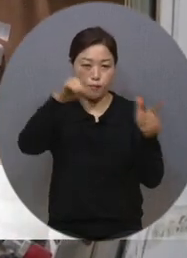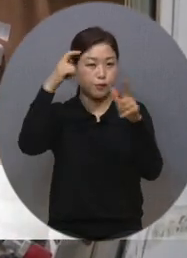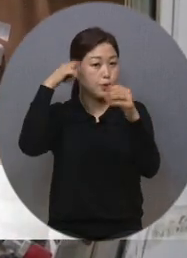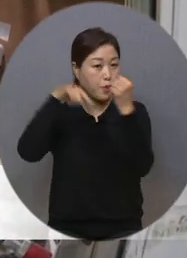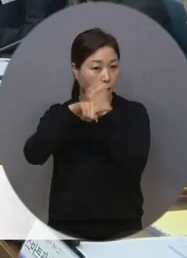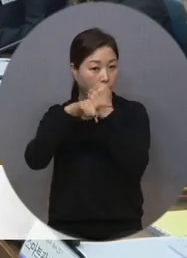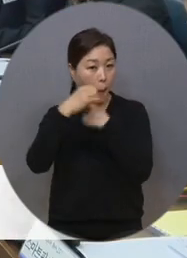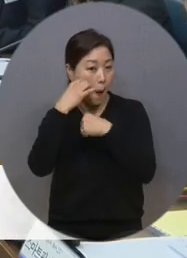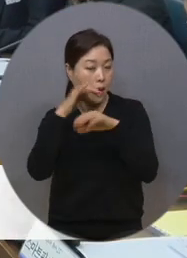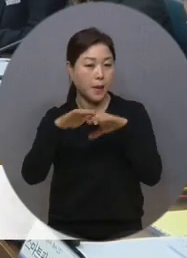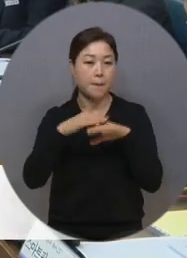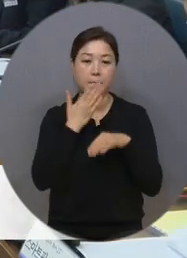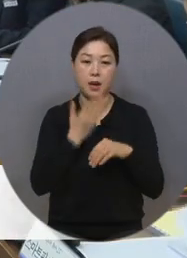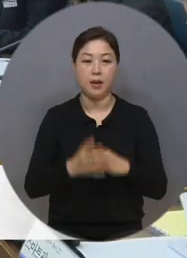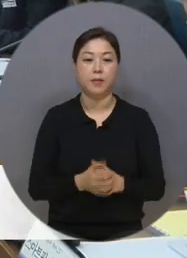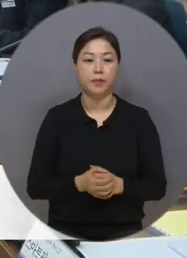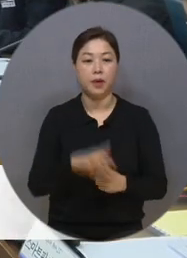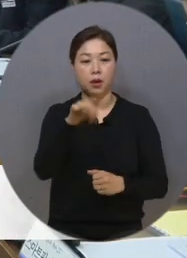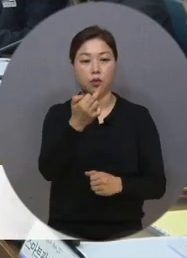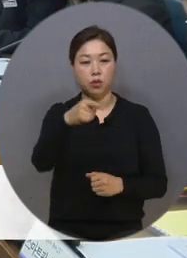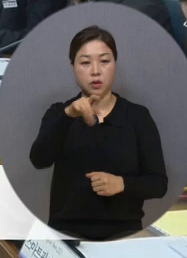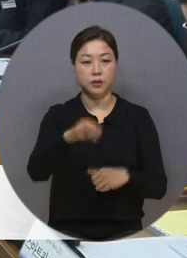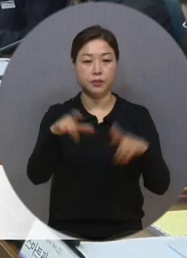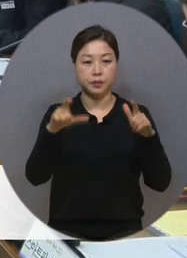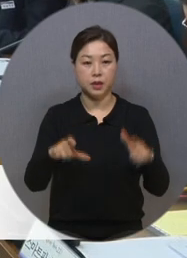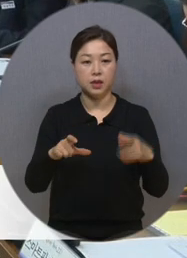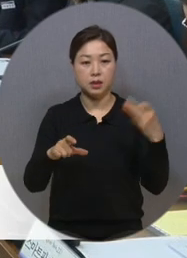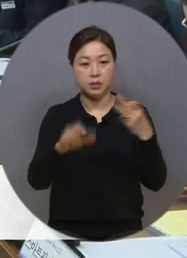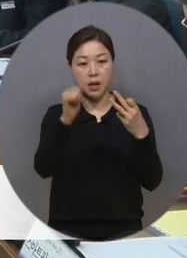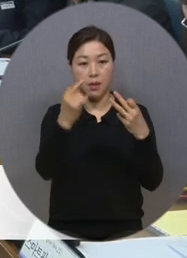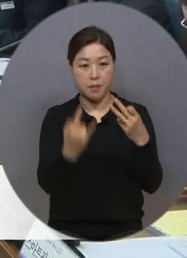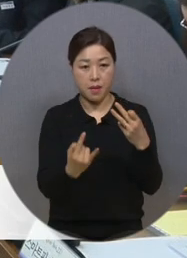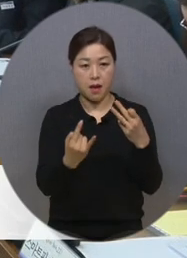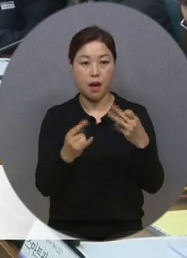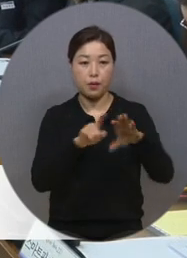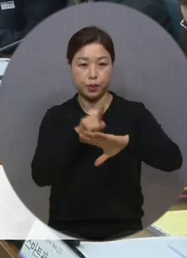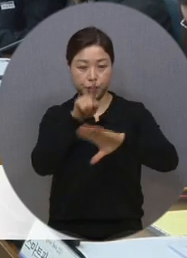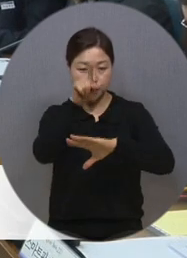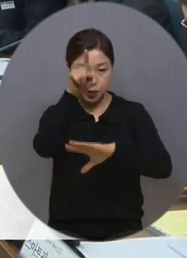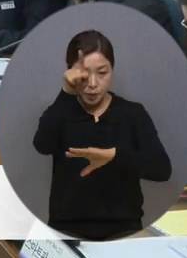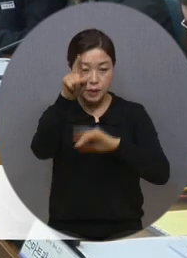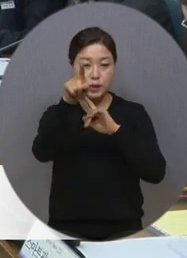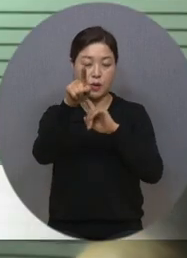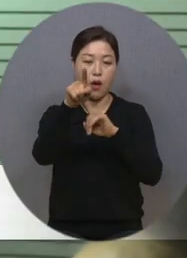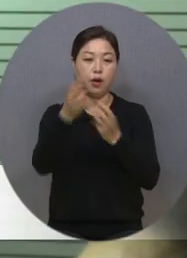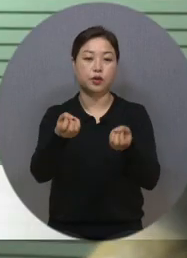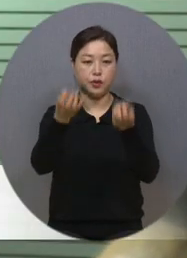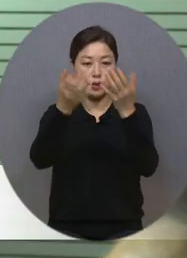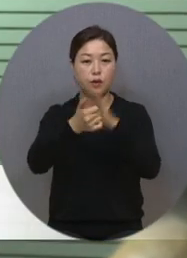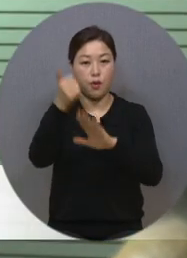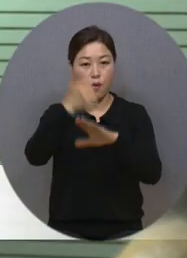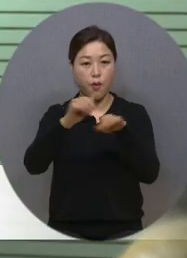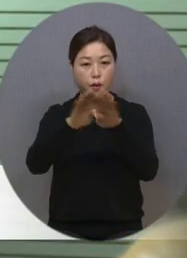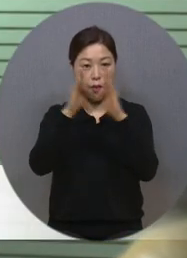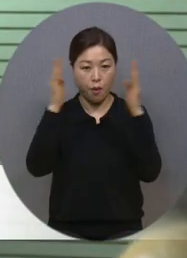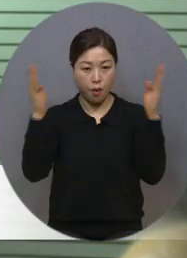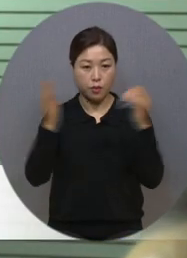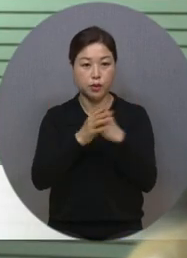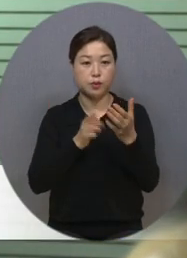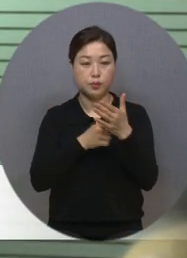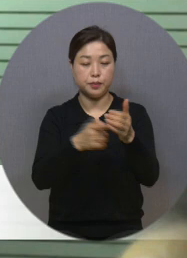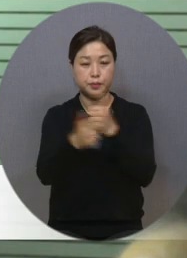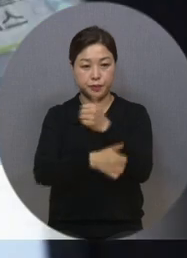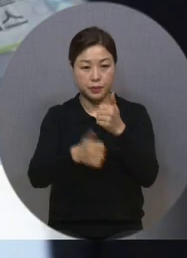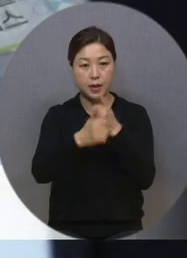계획입니다. 고흥군은 제13회 고흥우주항공축제 성공적인 개최를 위해 축제 추진위원회 2차